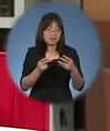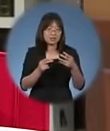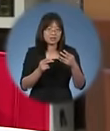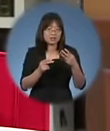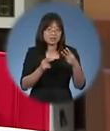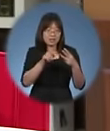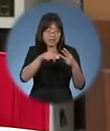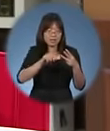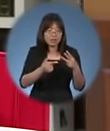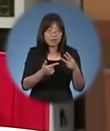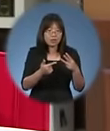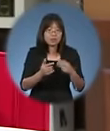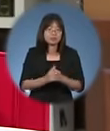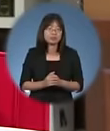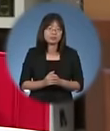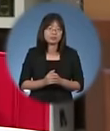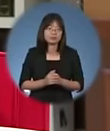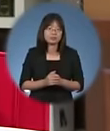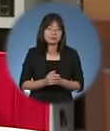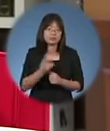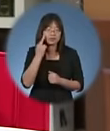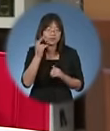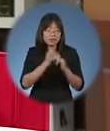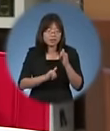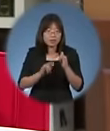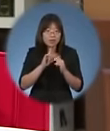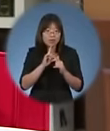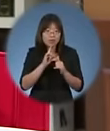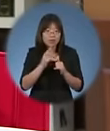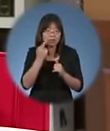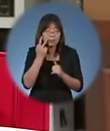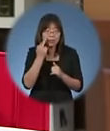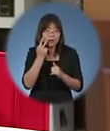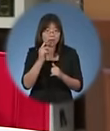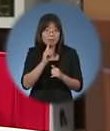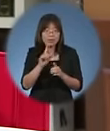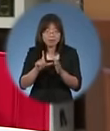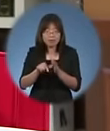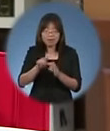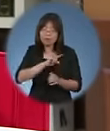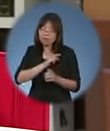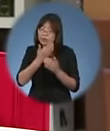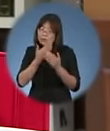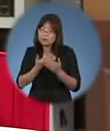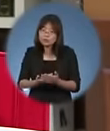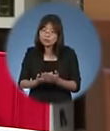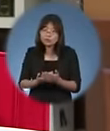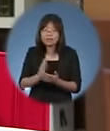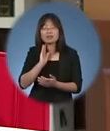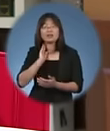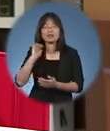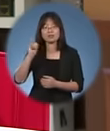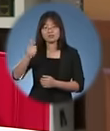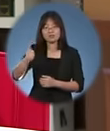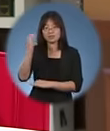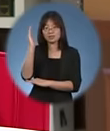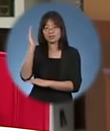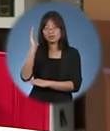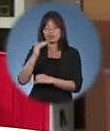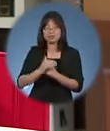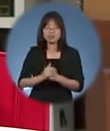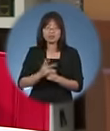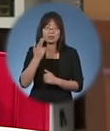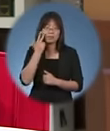권. 미국인 편 한 권. 미국의 역사 한 편. 근데 미국 얘기할 때 가장 중요한 것이 프레지던스입니다. 대통령.